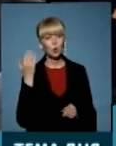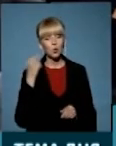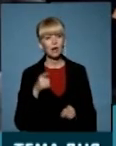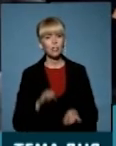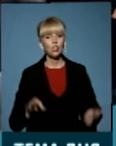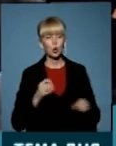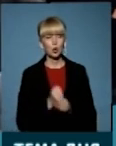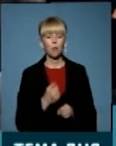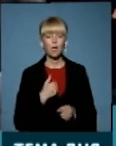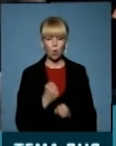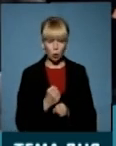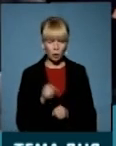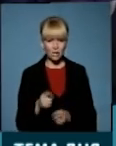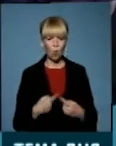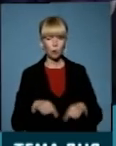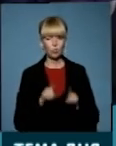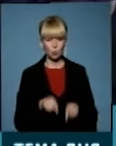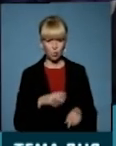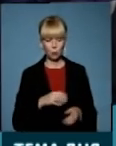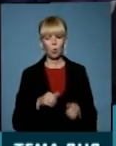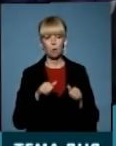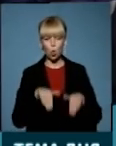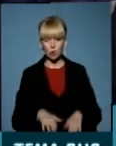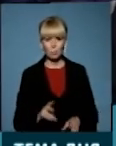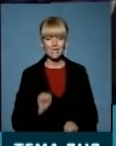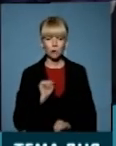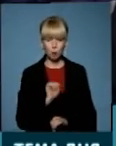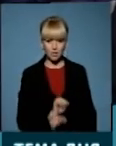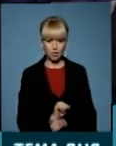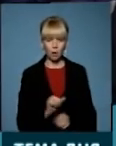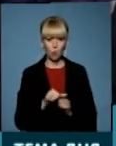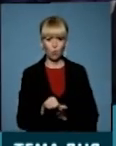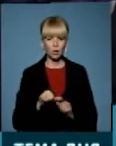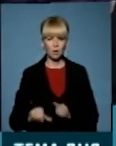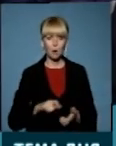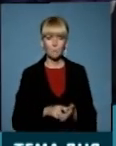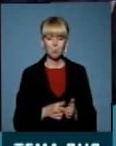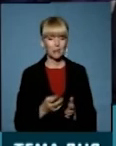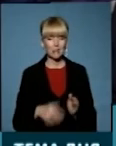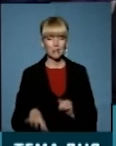Ми робили. На цей об'єкт також виносилась постанова, призупинялися окремі приміщення,